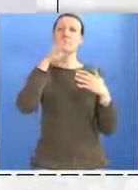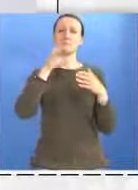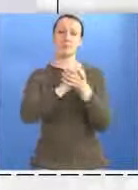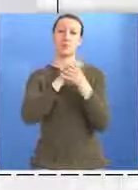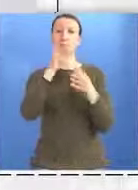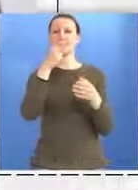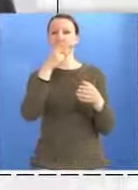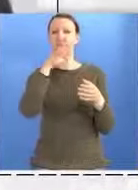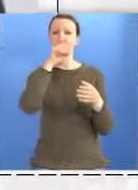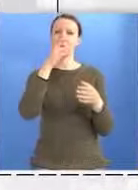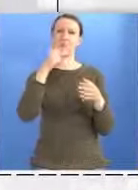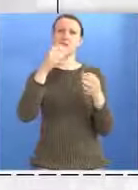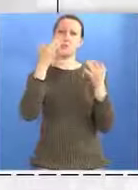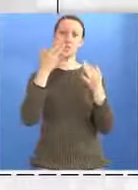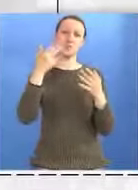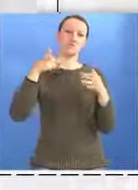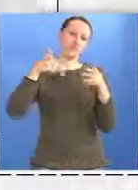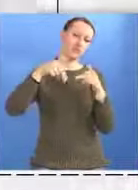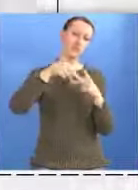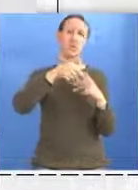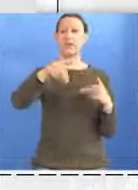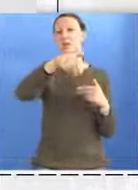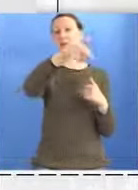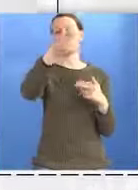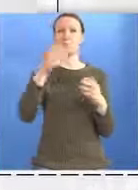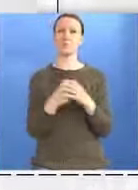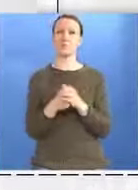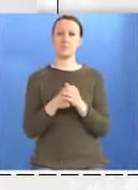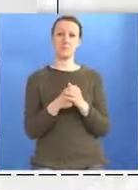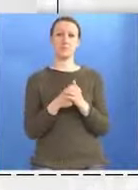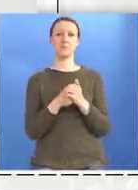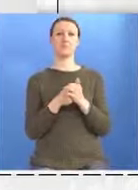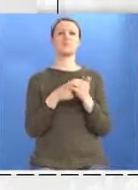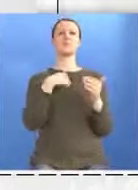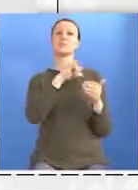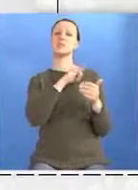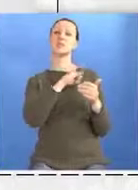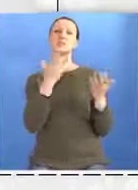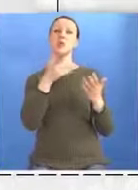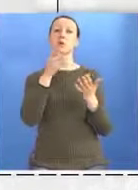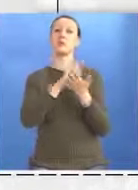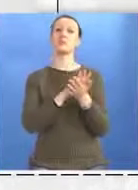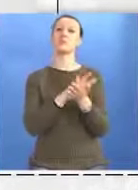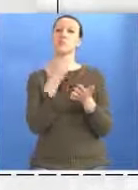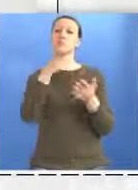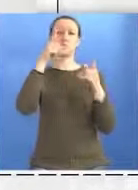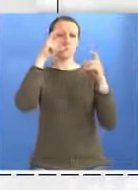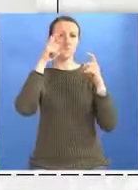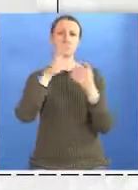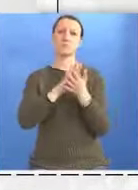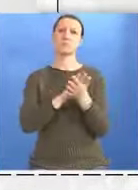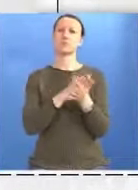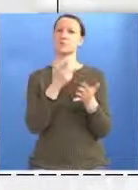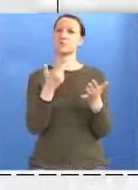psa koje ja onda iskoristim priliku pa ih šetam dugo i tako. Dobro, sad me zanima kako one nastaju, kako te fotografije